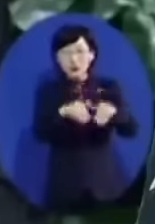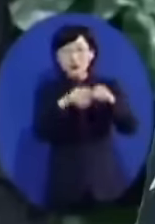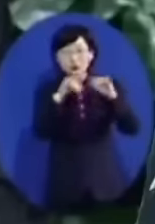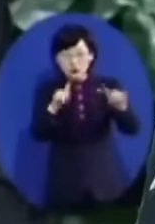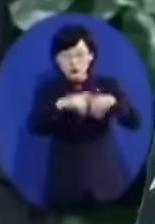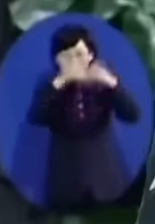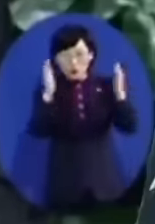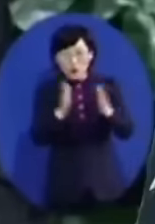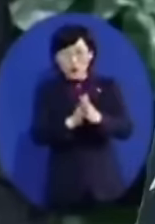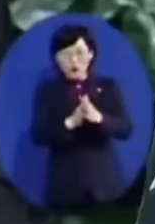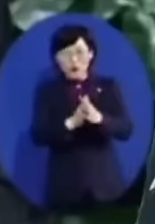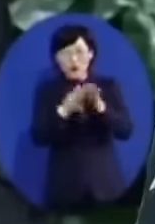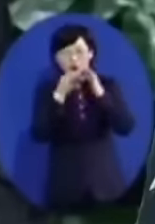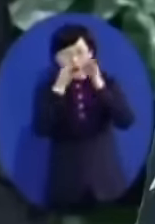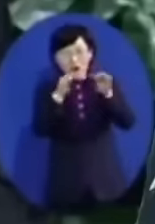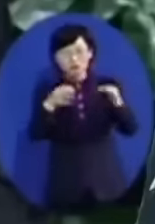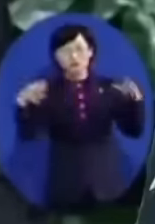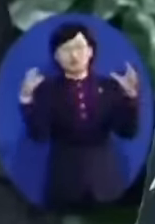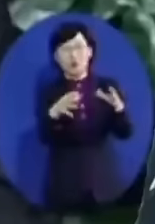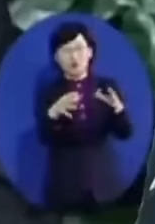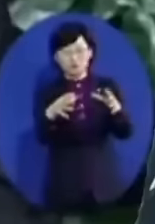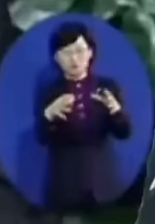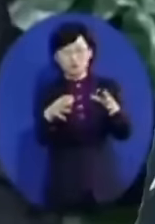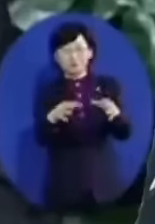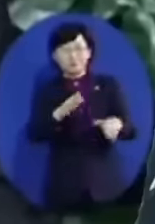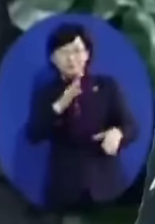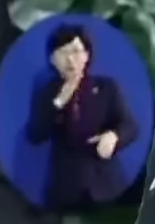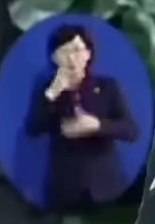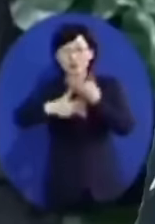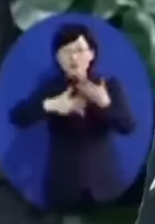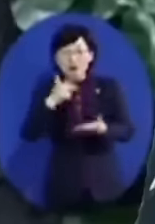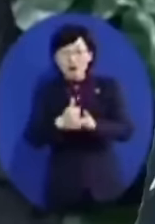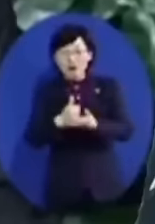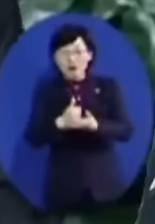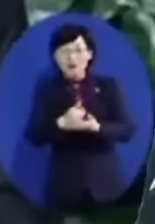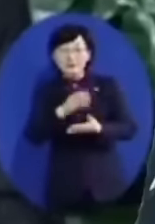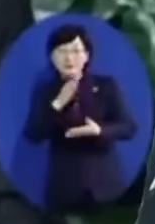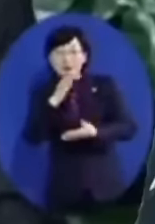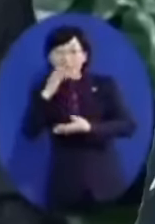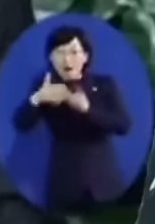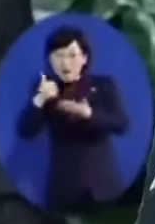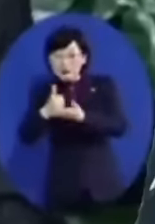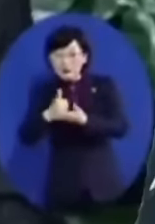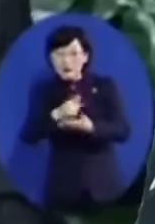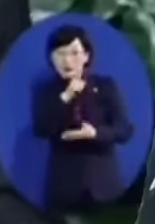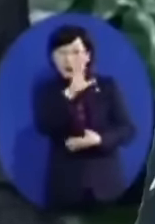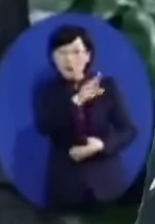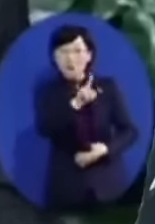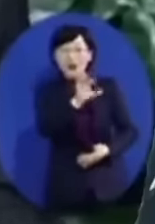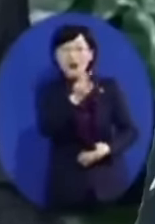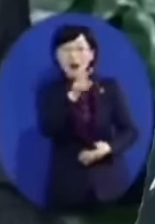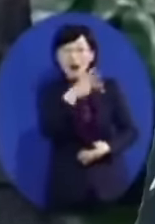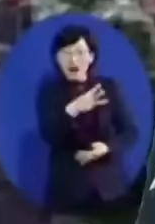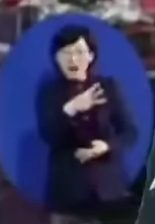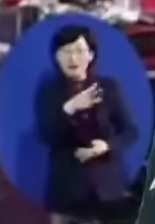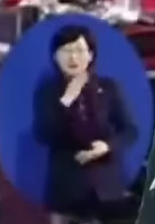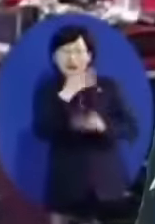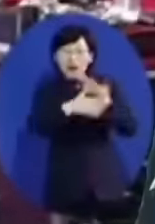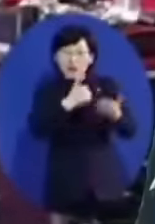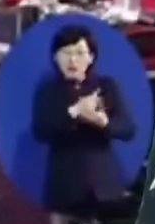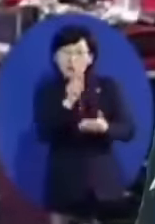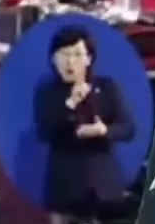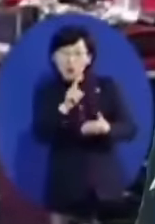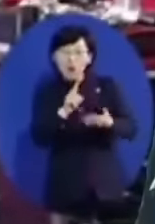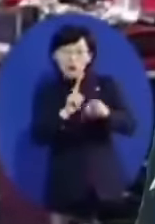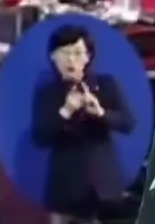모두 한 곳에 모여서 정말 야훼가 참 하나님인지 바알이 참 신인지 서로